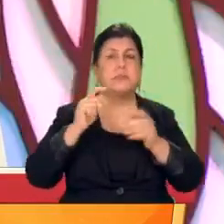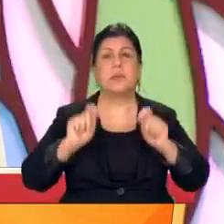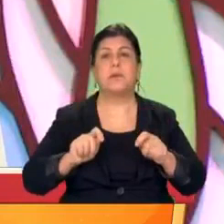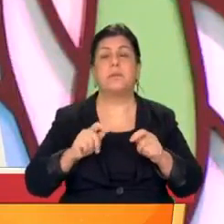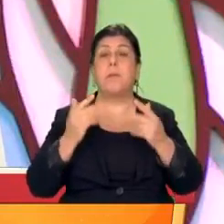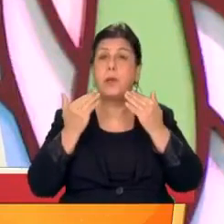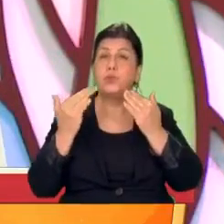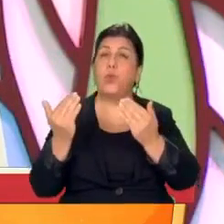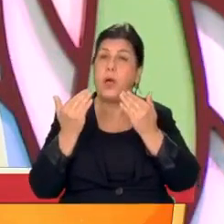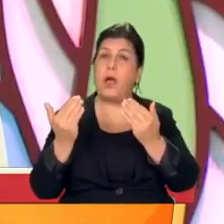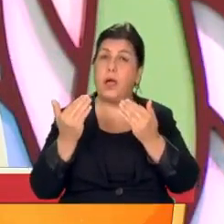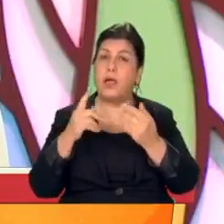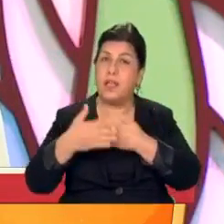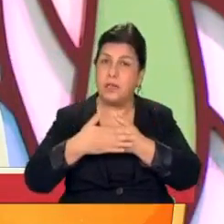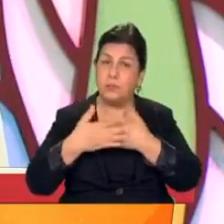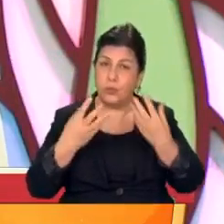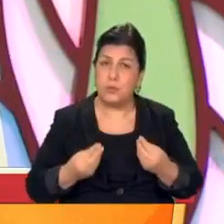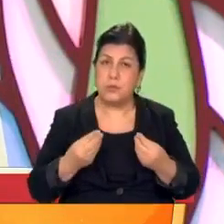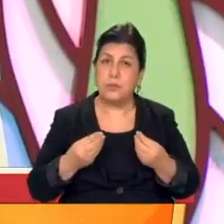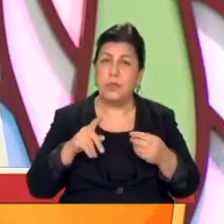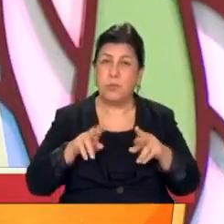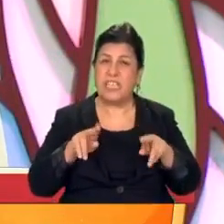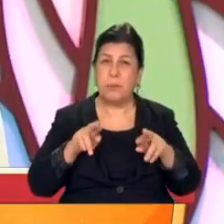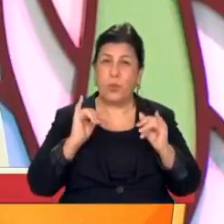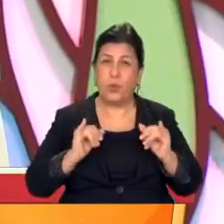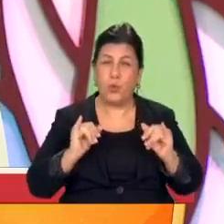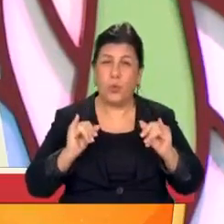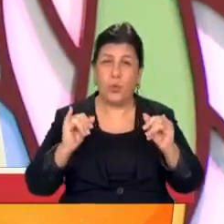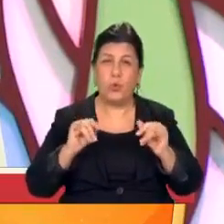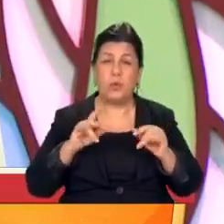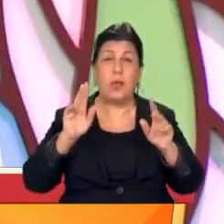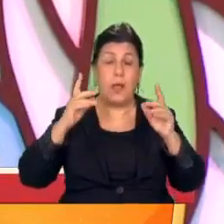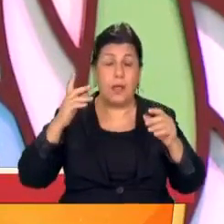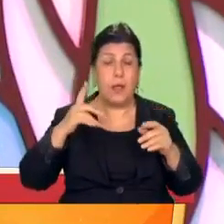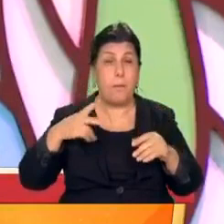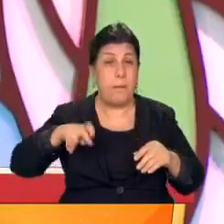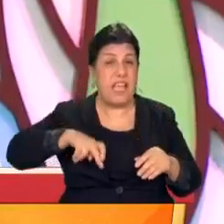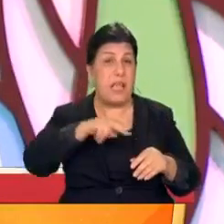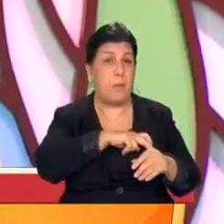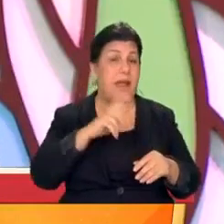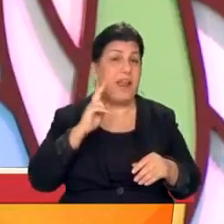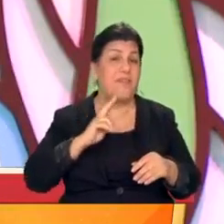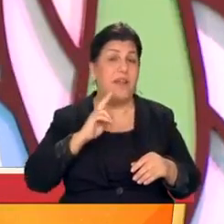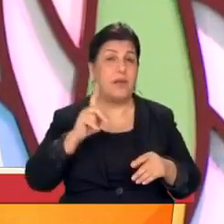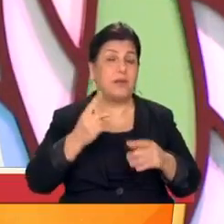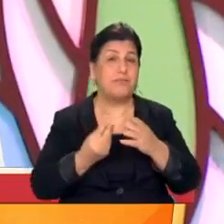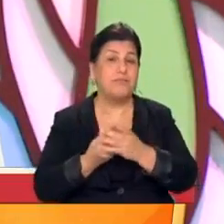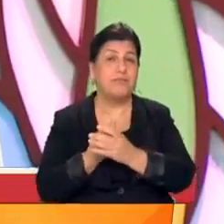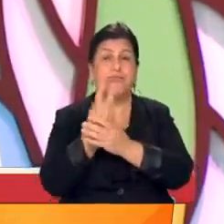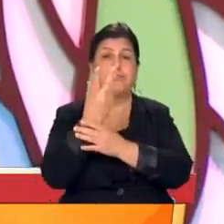doğada yardımcı olacaktır değil hocam İnşallah bu tip durumlarda özellikle Peygamber Efendimiz karşılaştığında